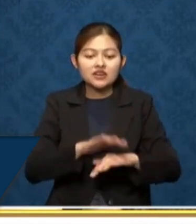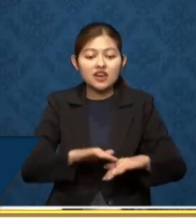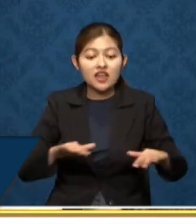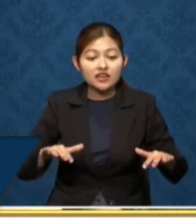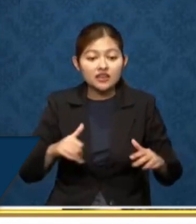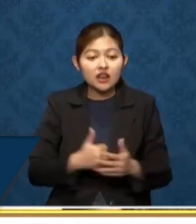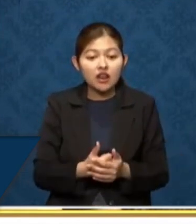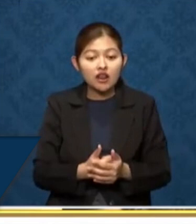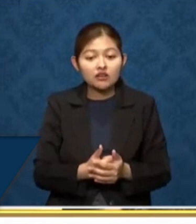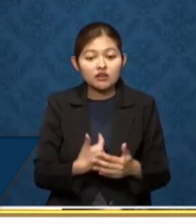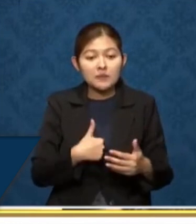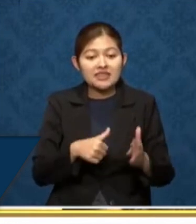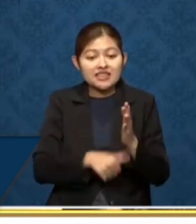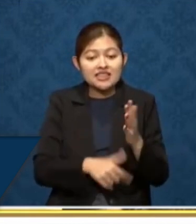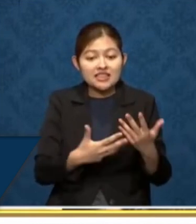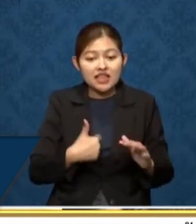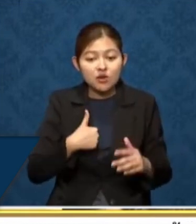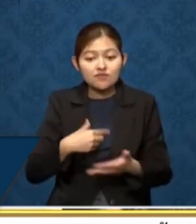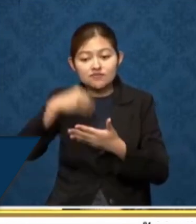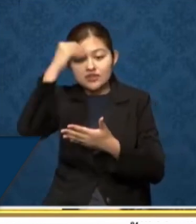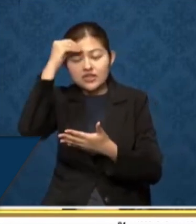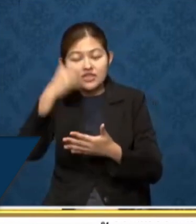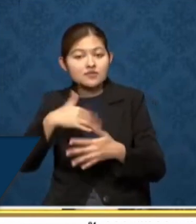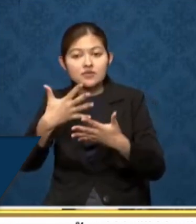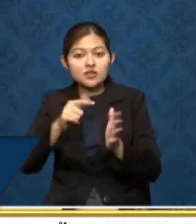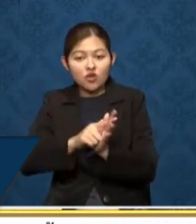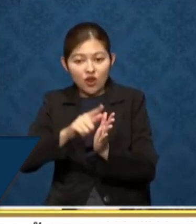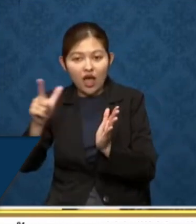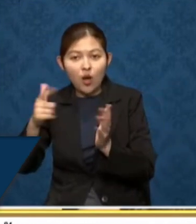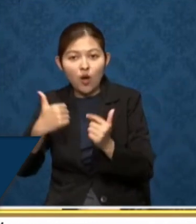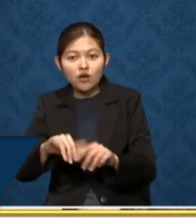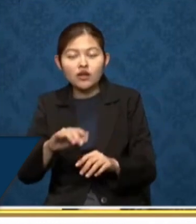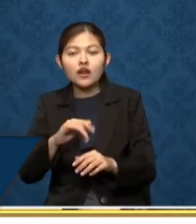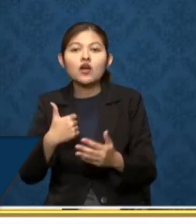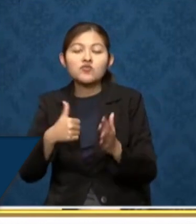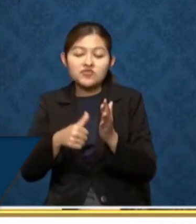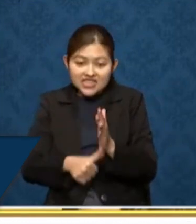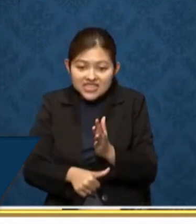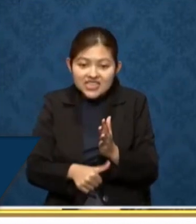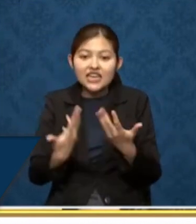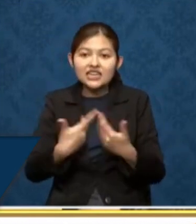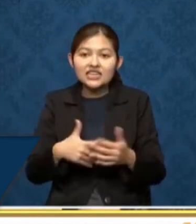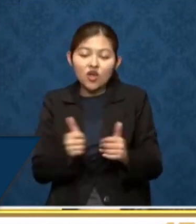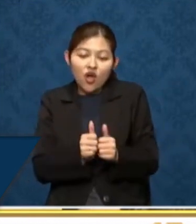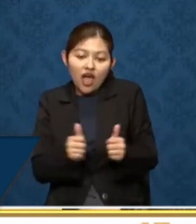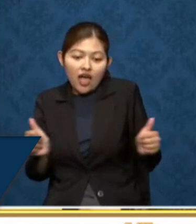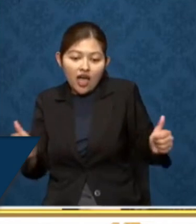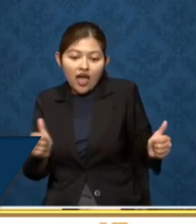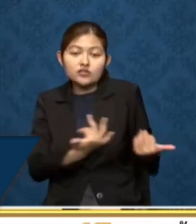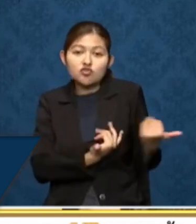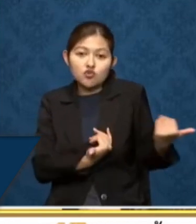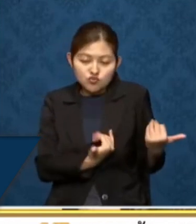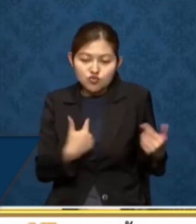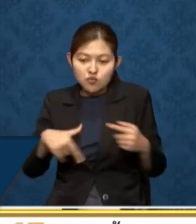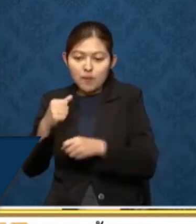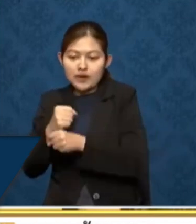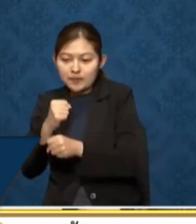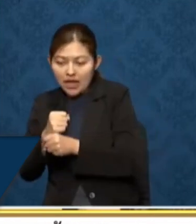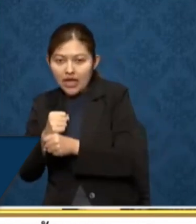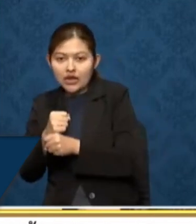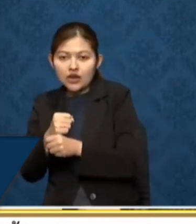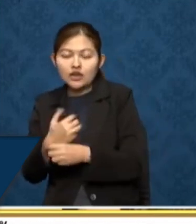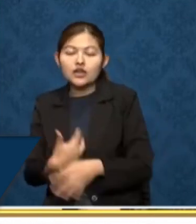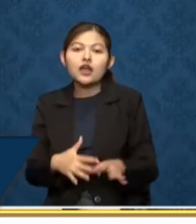านี่ทำให้พ่อแม่หลายๆคนต้องห่างออกจากลูกไปเพื่อที่จะไปหางานทำที่มีรายได้ที่ดีกว่านี่ทำ